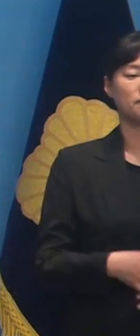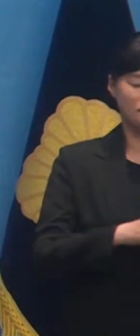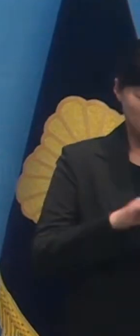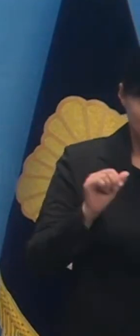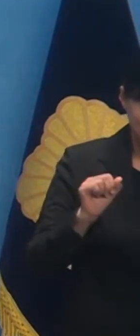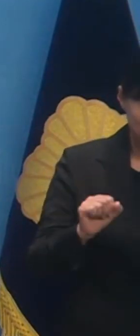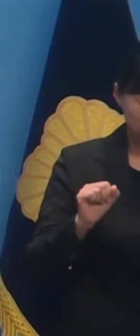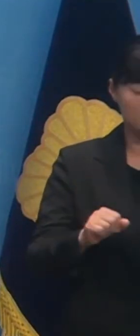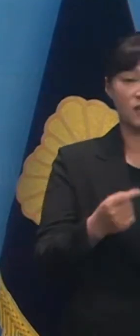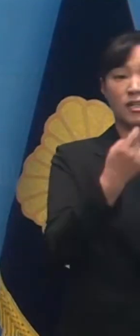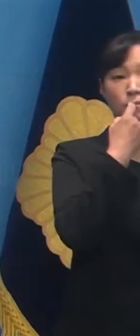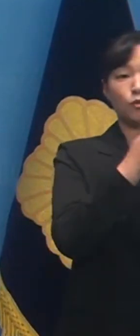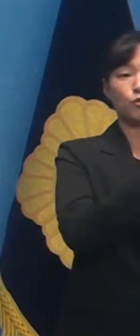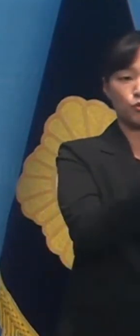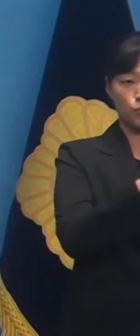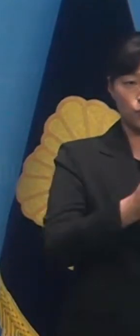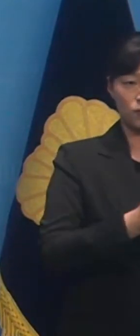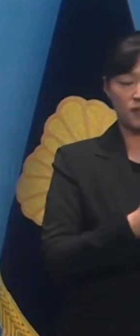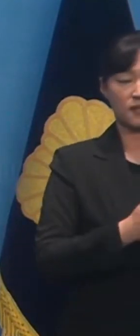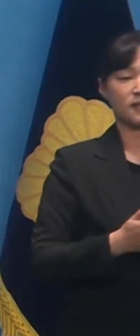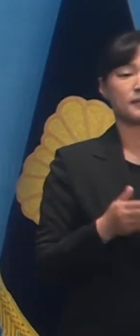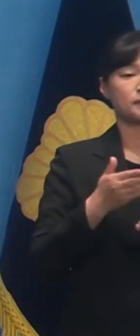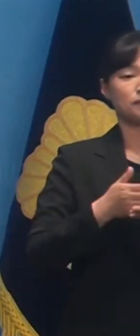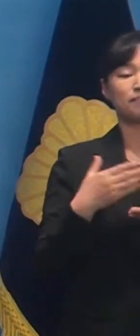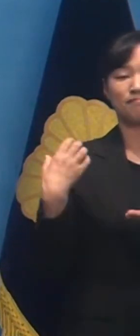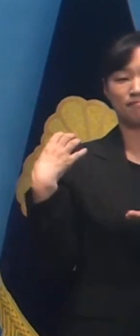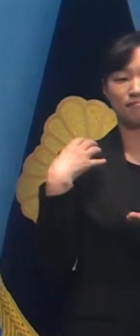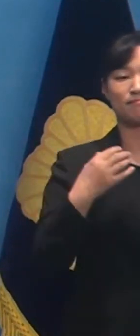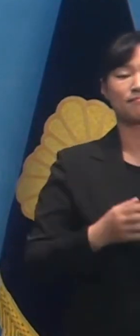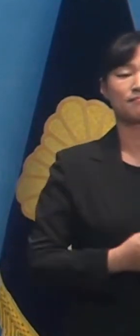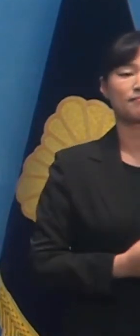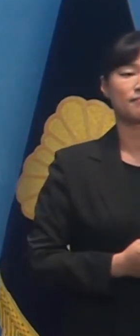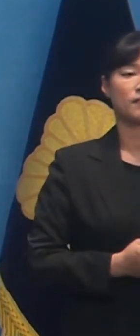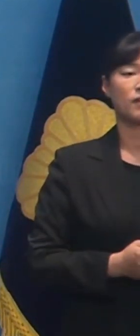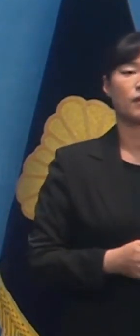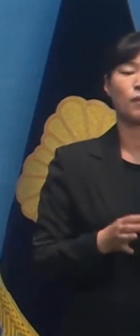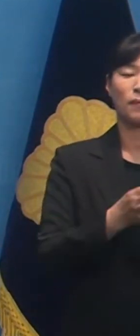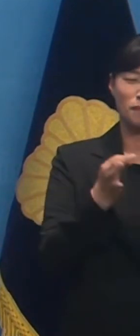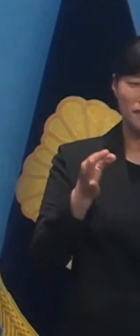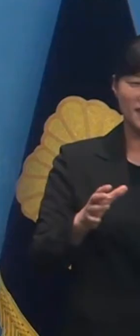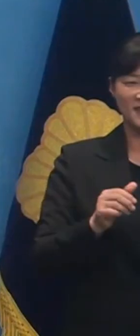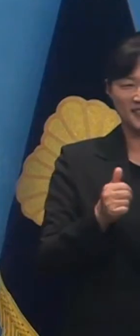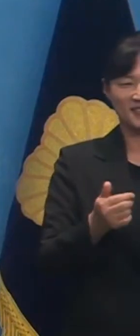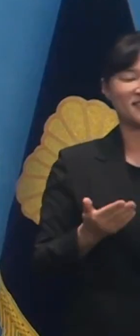예, 안녕하십니까. 더불어민주당 수석대변인 조승래 의원입니다. 오래간만에 이 자리에 서서 브리핑하고 있습니다.